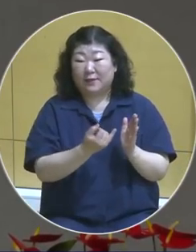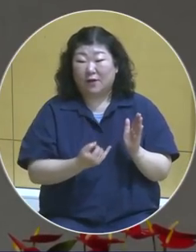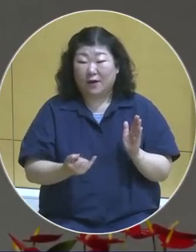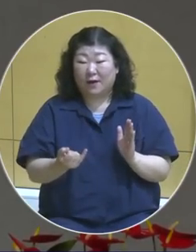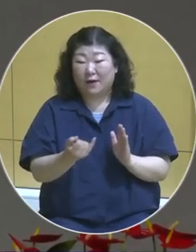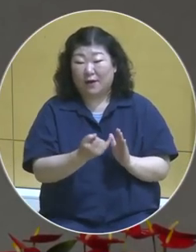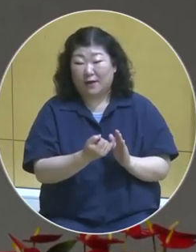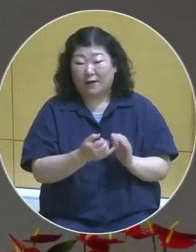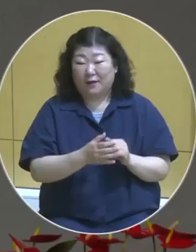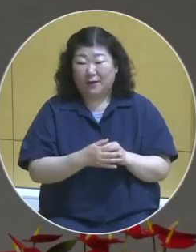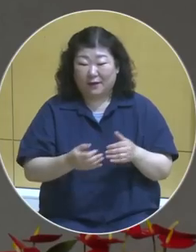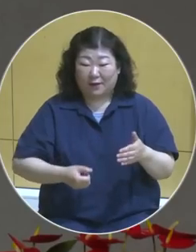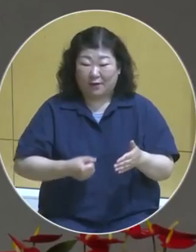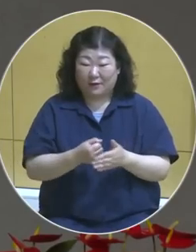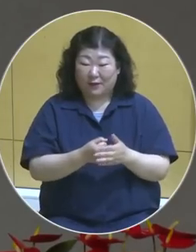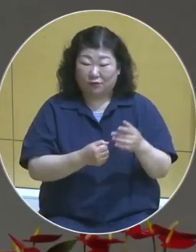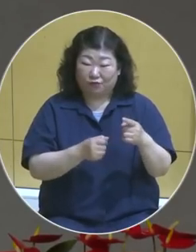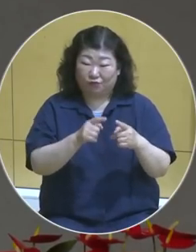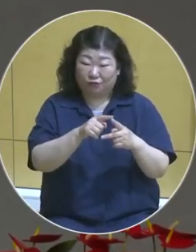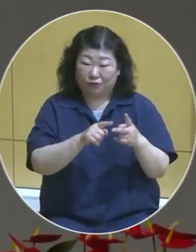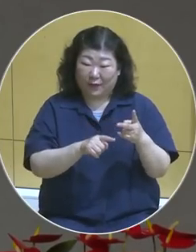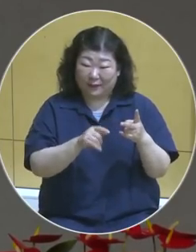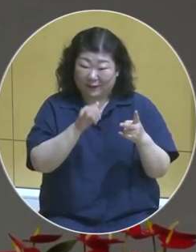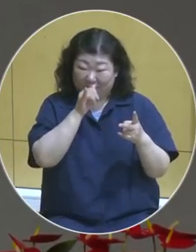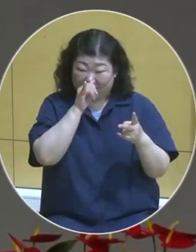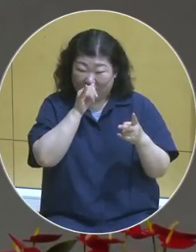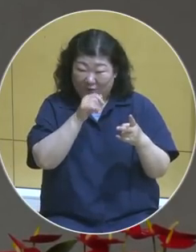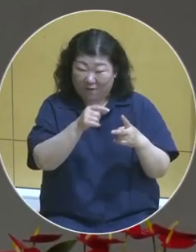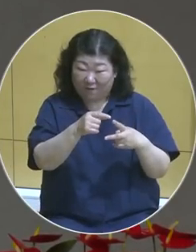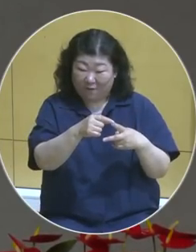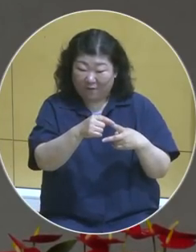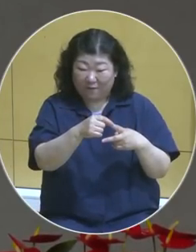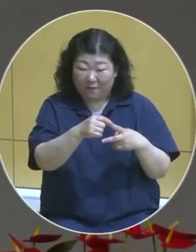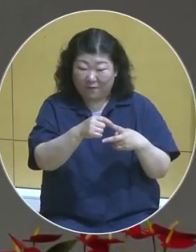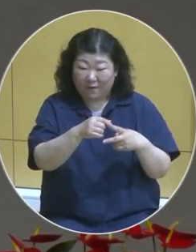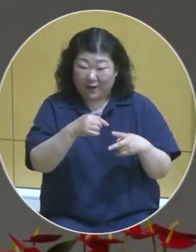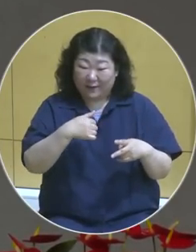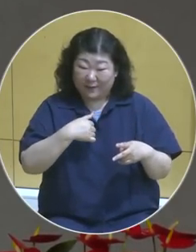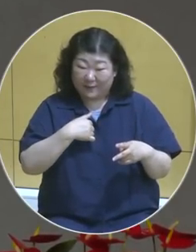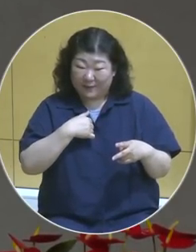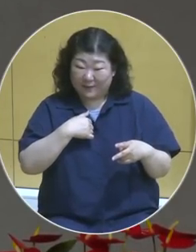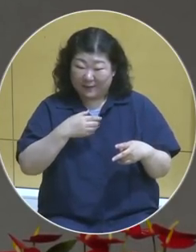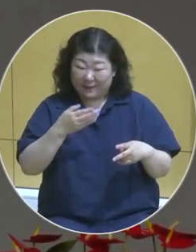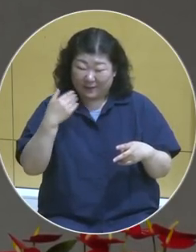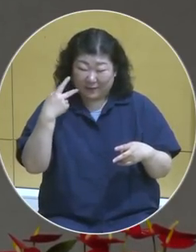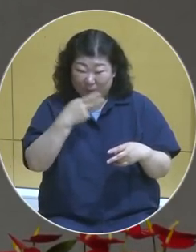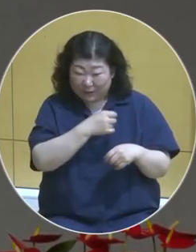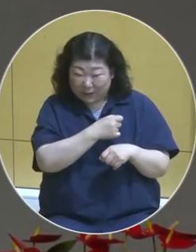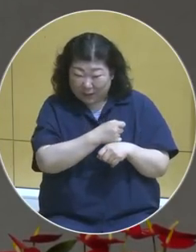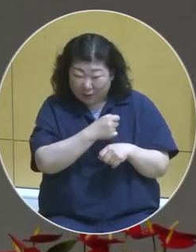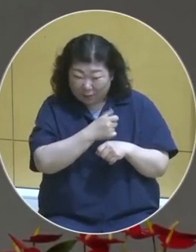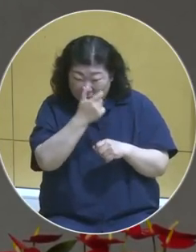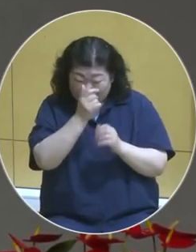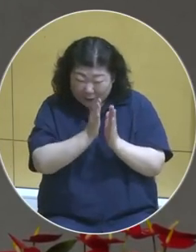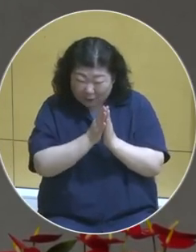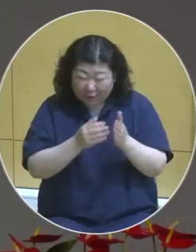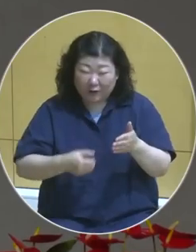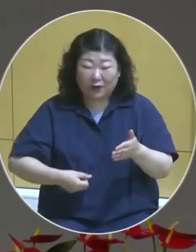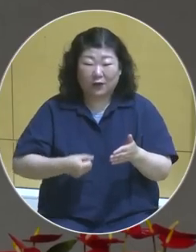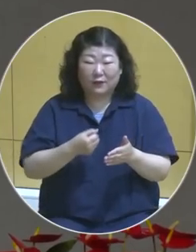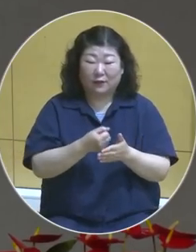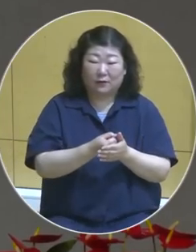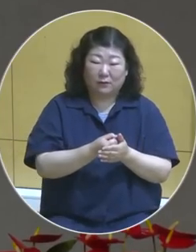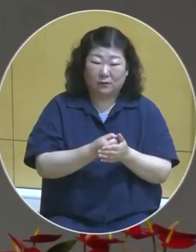결단을 두 가지를 하게 됩니다. 뭐 계속해서 나옵니다만 첫 번째는 내가 금식하며 기도하리라고 결단을